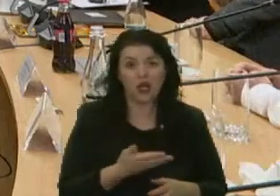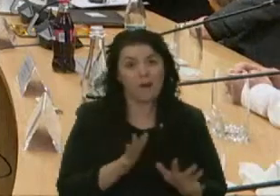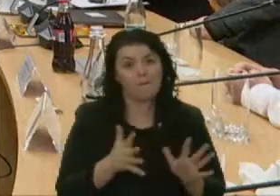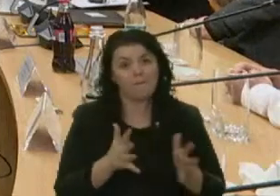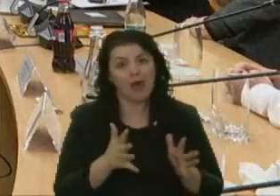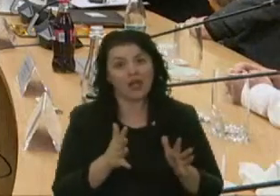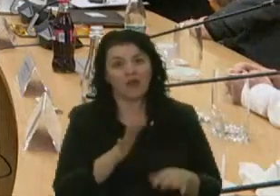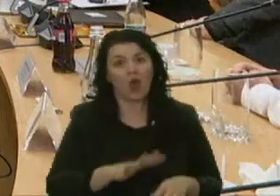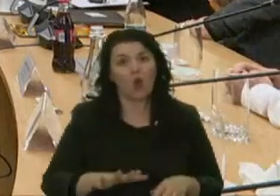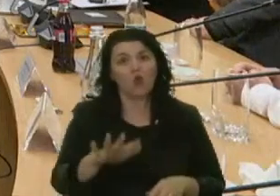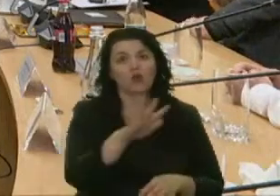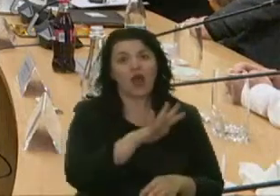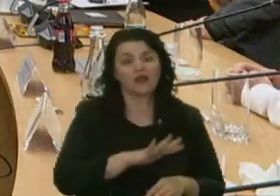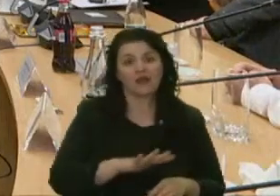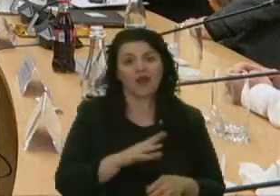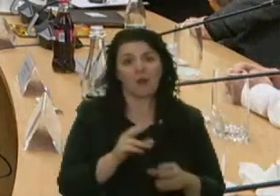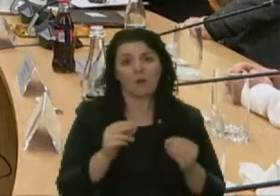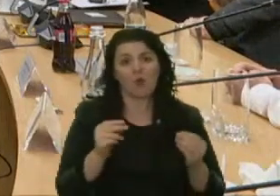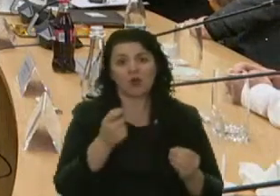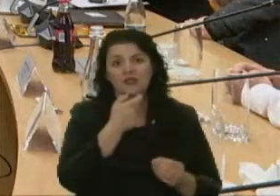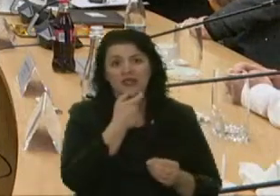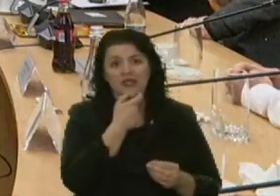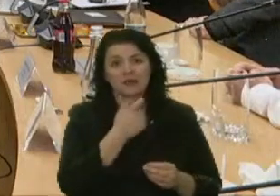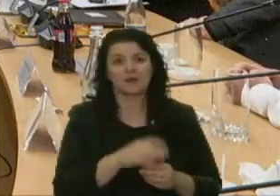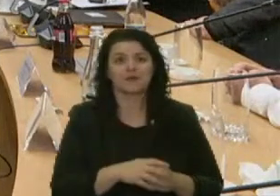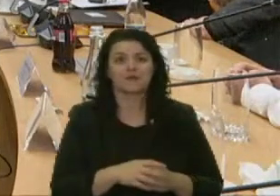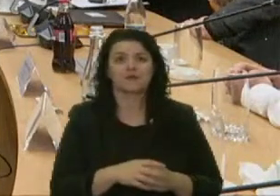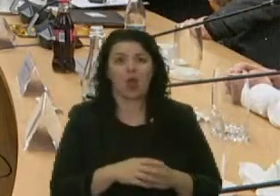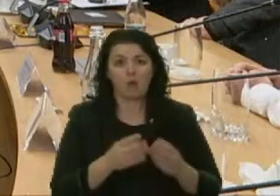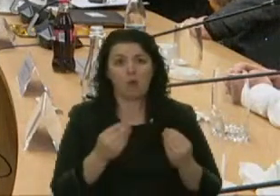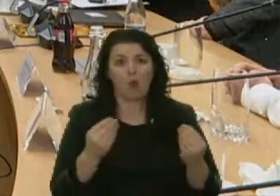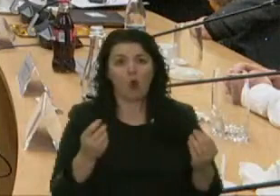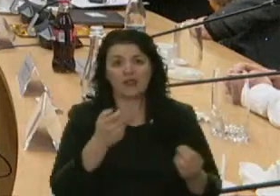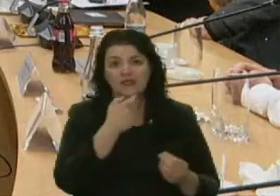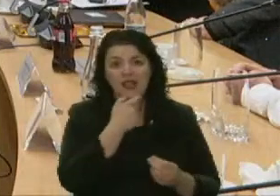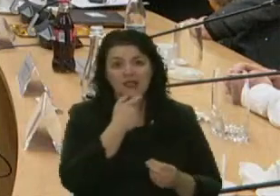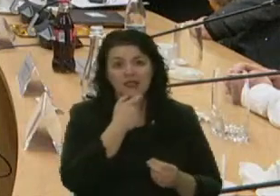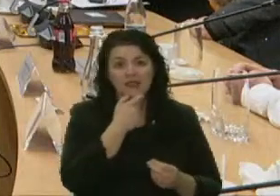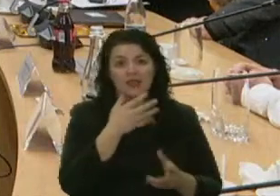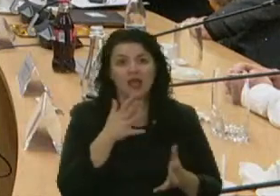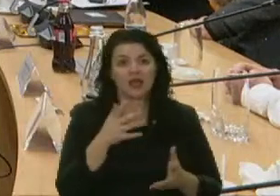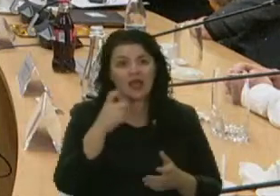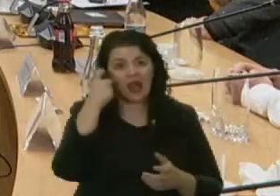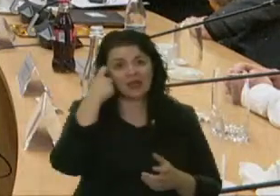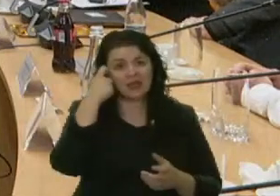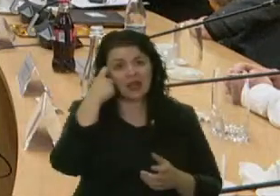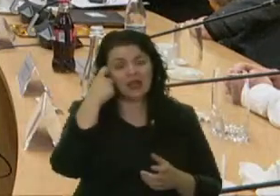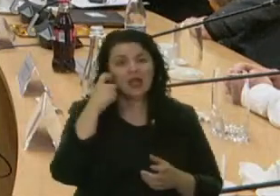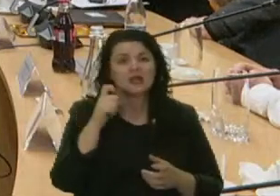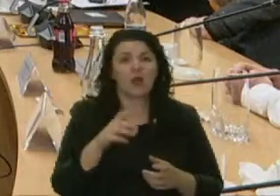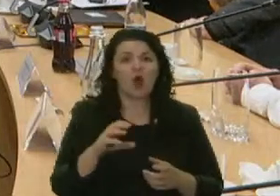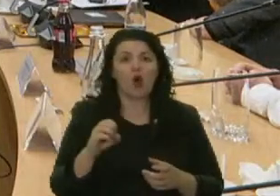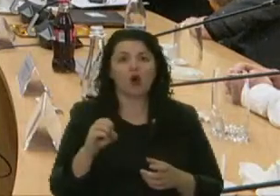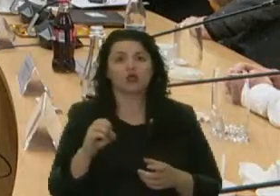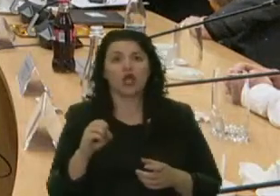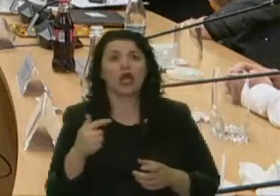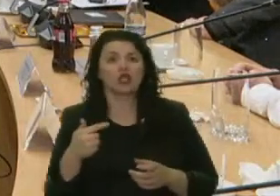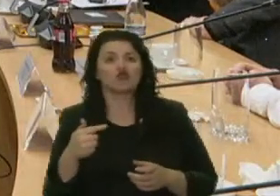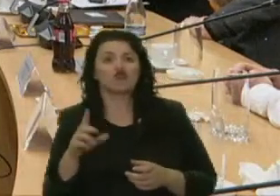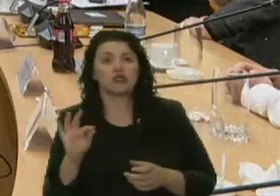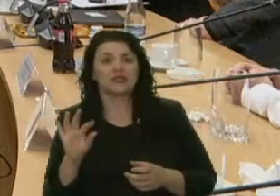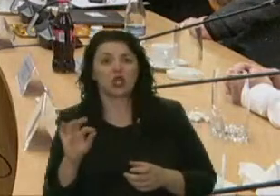a fi unanimitate de mulți ani de atât de mulți ani încât cred că se cere OG 51